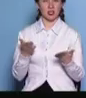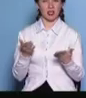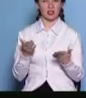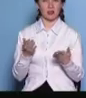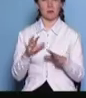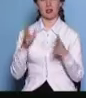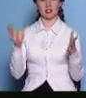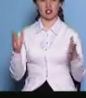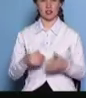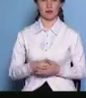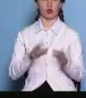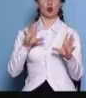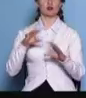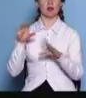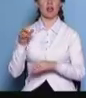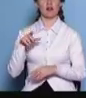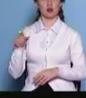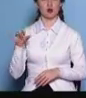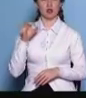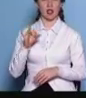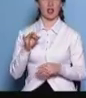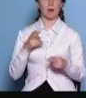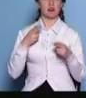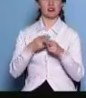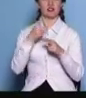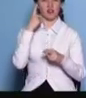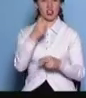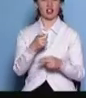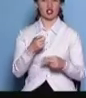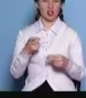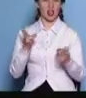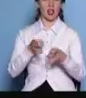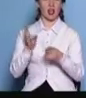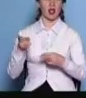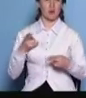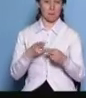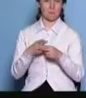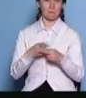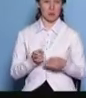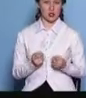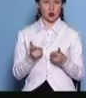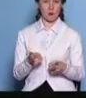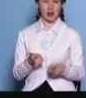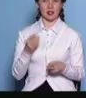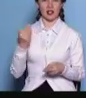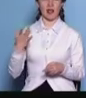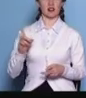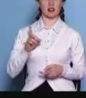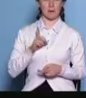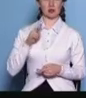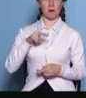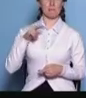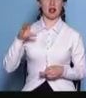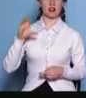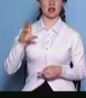произошли. Успокаивать людей и предотвращать преступления – задача и для батальона ППС. Сегодня полицейские тоже на посту. Среди них